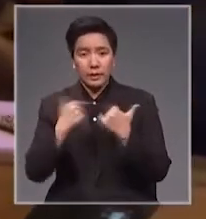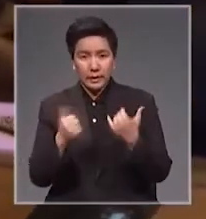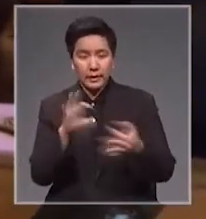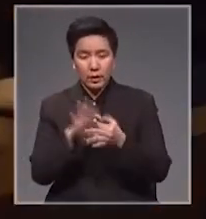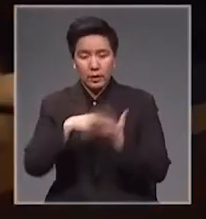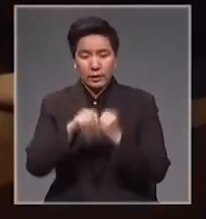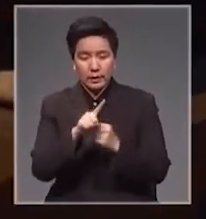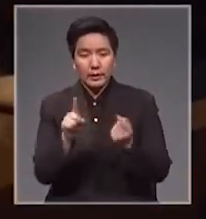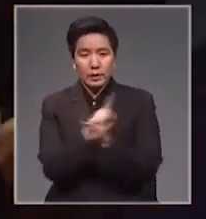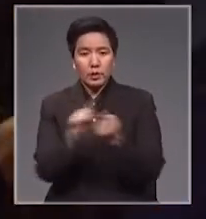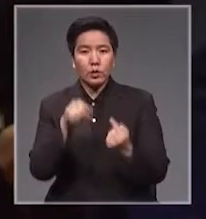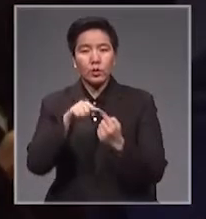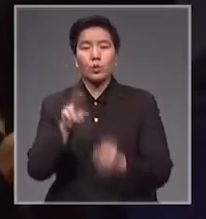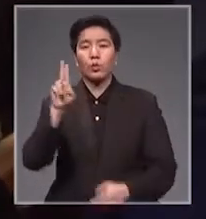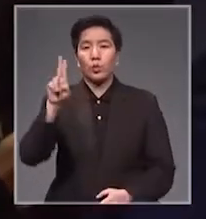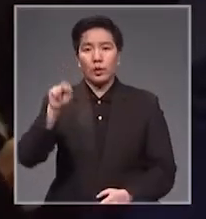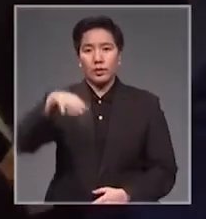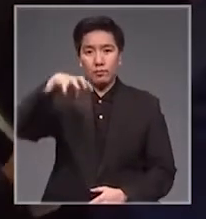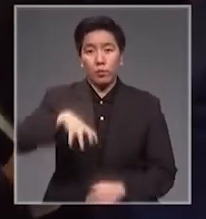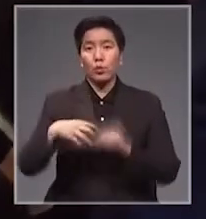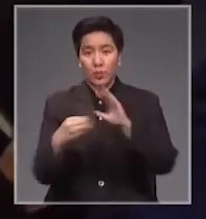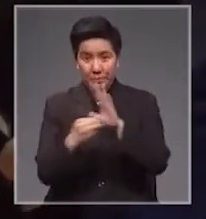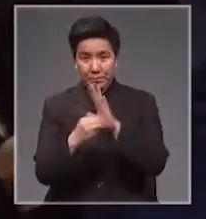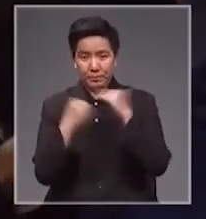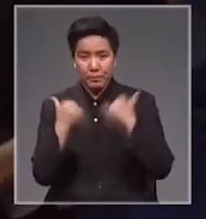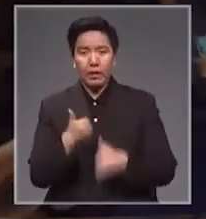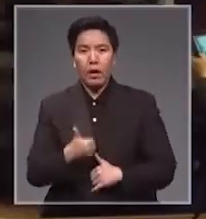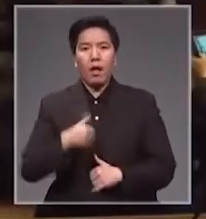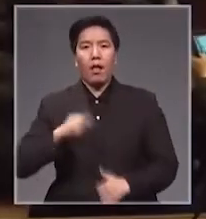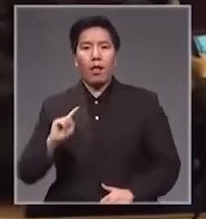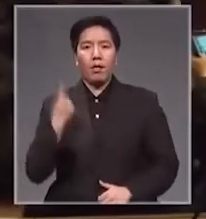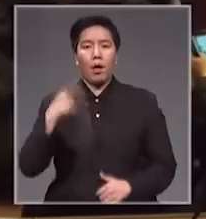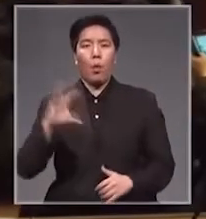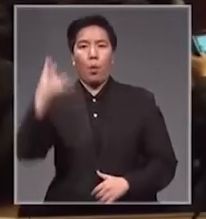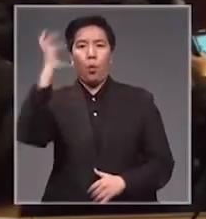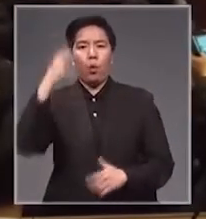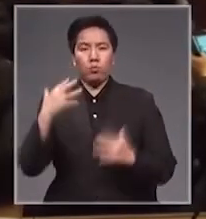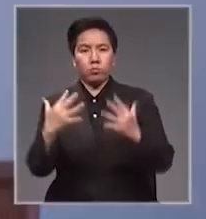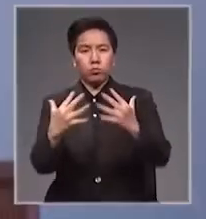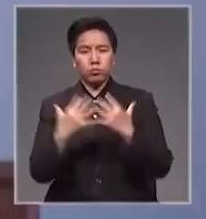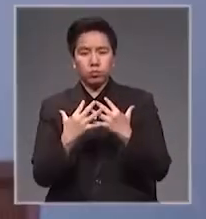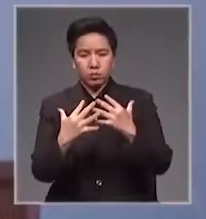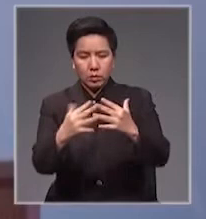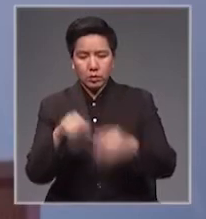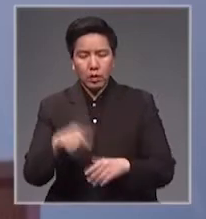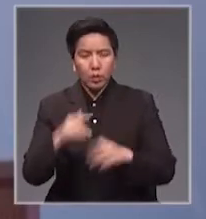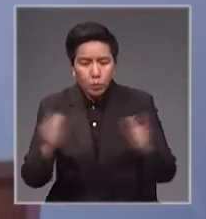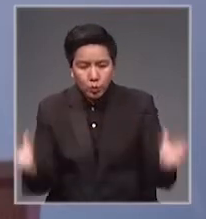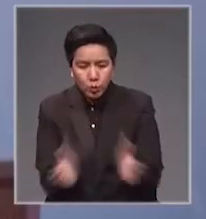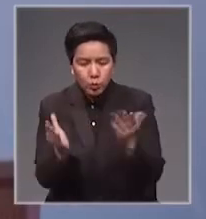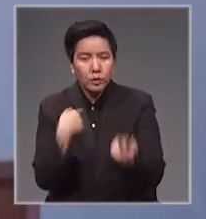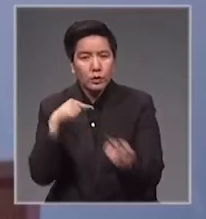คมณศูนย์ประชุมสหประชาชาติกรุงเทพซึ่งเป็นครั้งแรกที่ประชาคมโลกมีความพยายามในการสนับสนุนให้มีการกำหนด